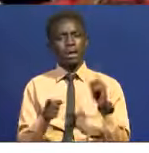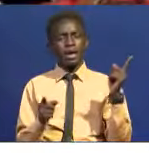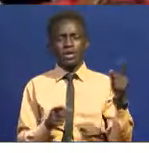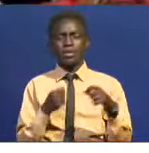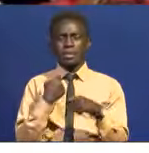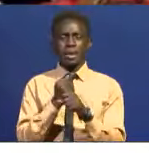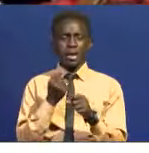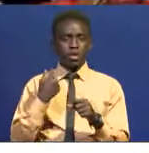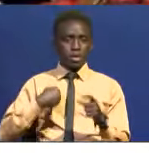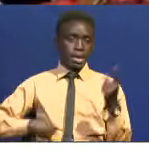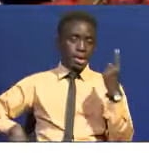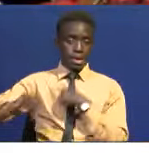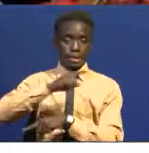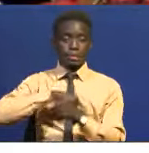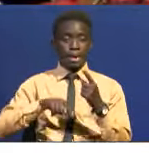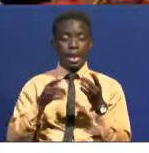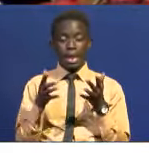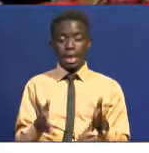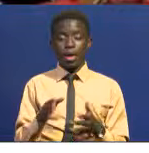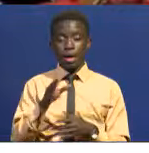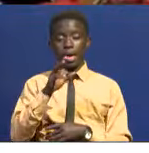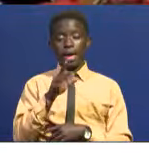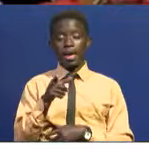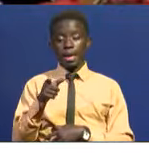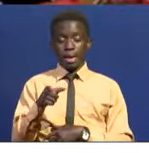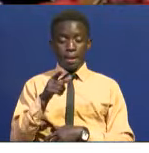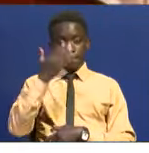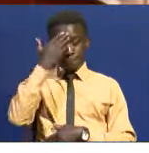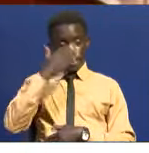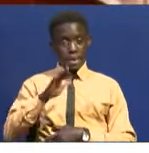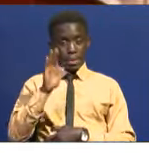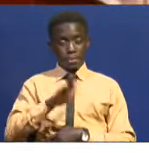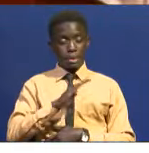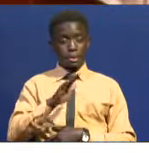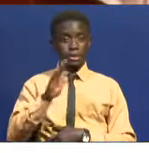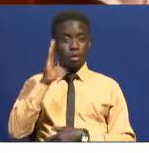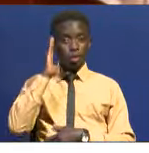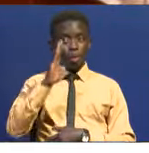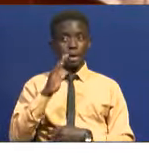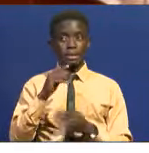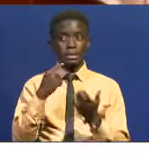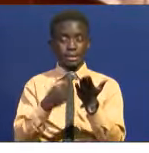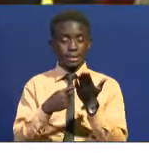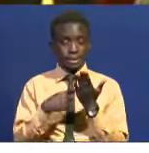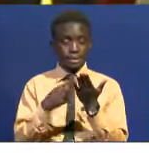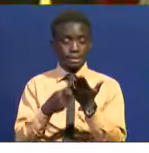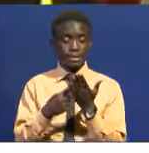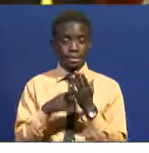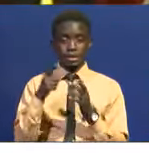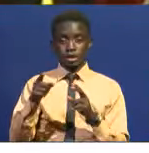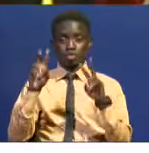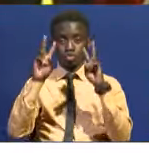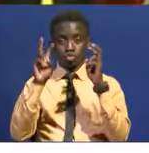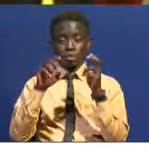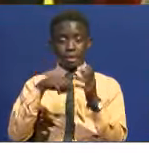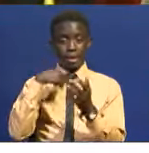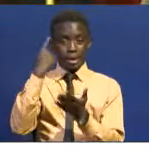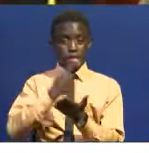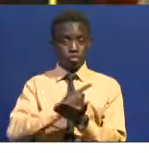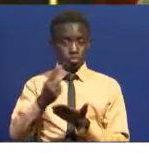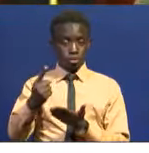stock. Bunge la kitaifa linatarajiwa kujadili hoja hiyo Jumanne ijayo. Ben Chumba, Darubini.